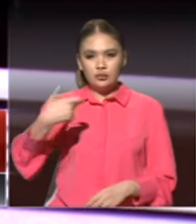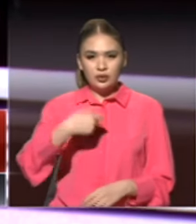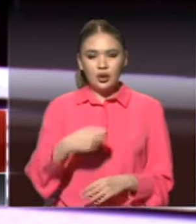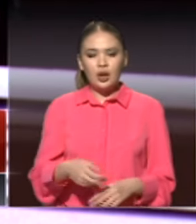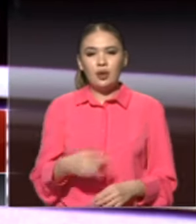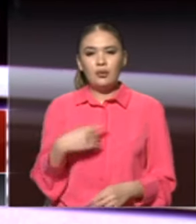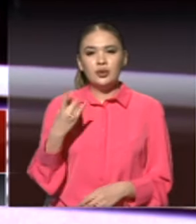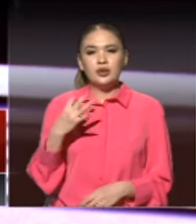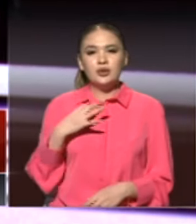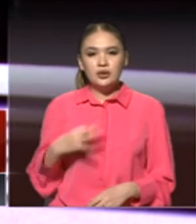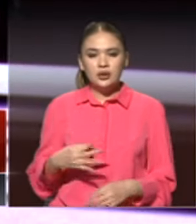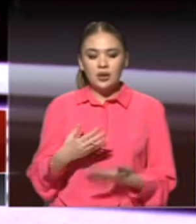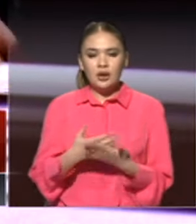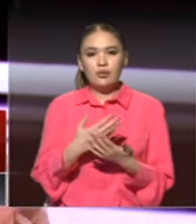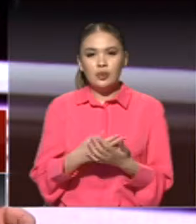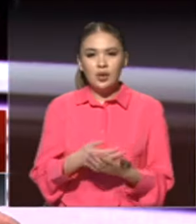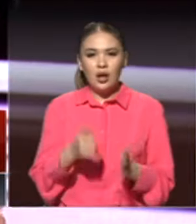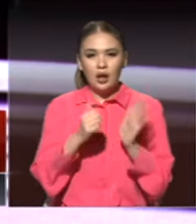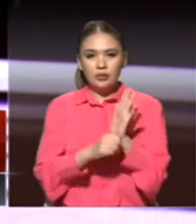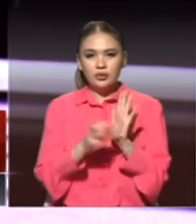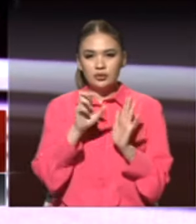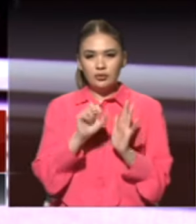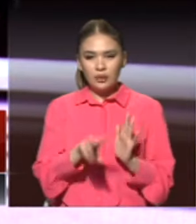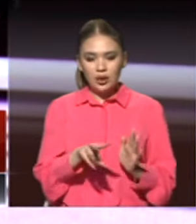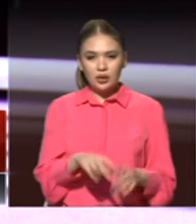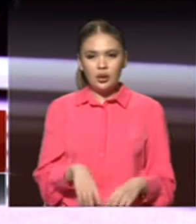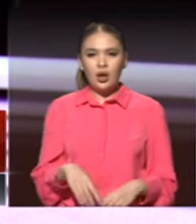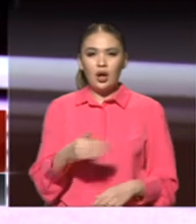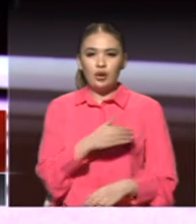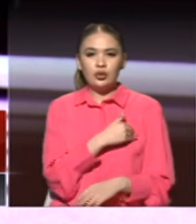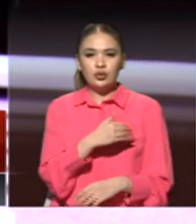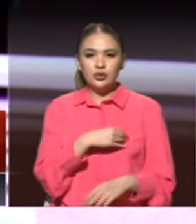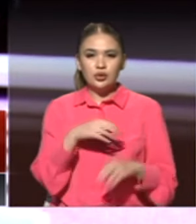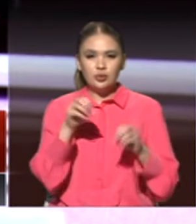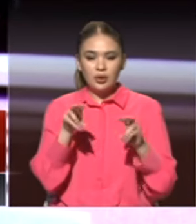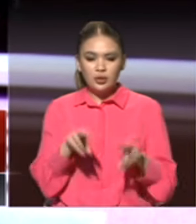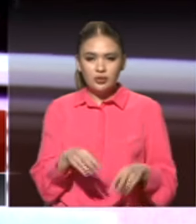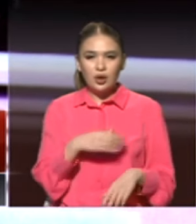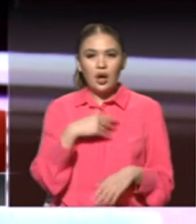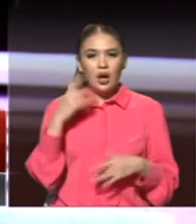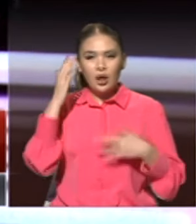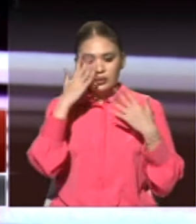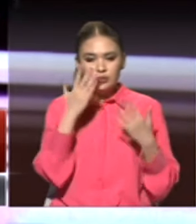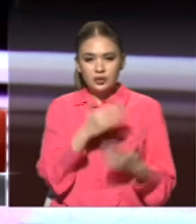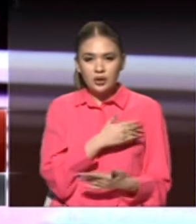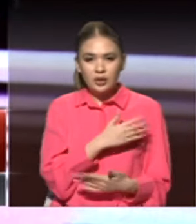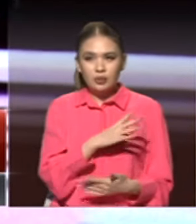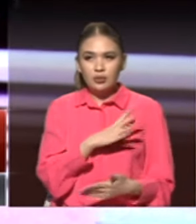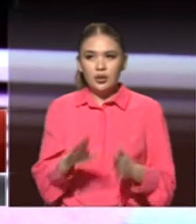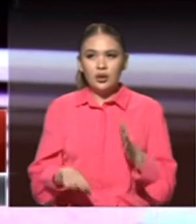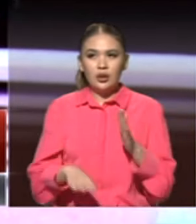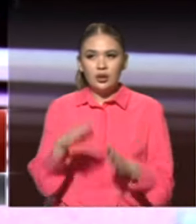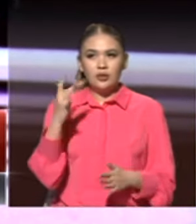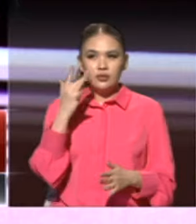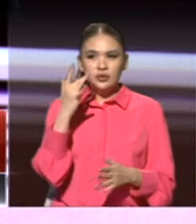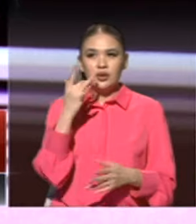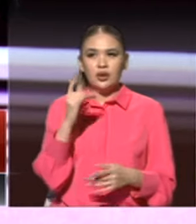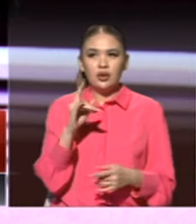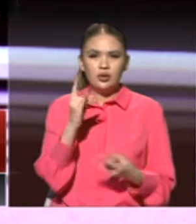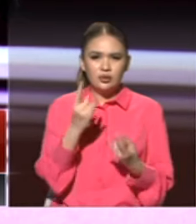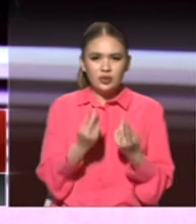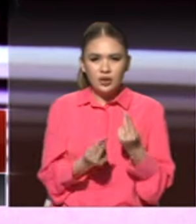жинады, мынандай маман болғысы келеді, мынандай арманы бар баламның, кішкентай кезінде мынандай ойыншықты ұстап ойнайтыны бар еді, мынандай